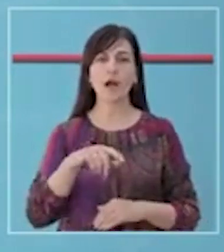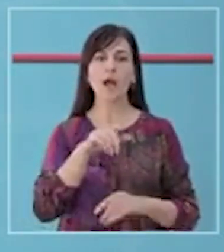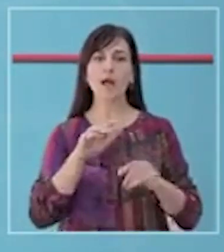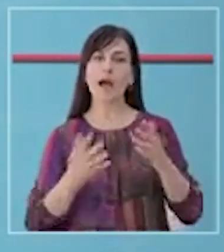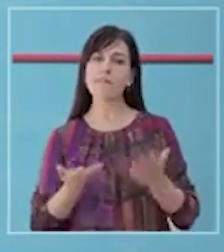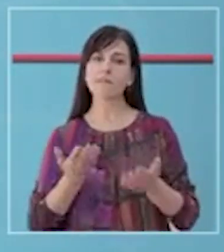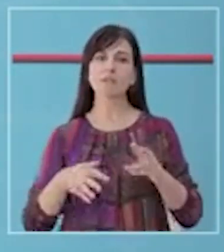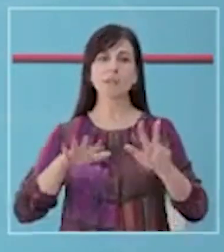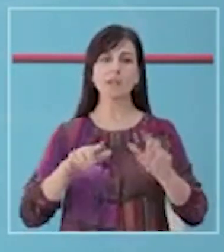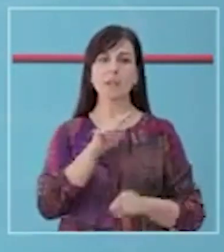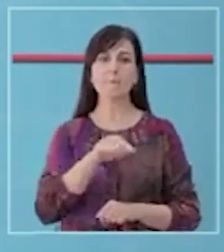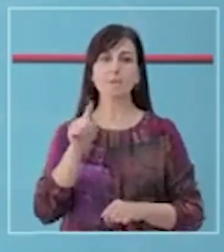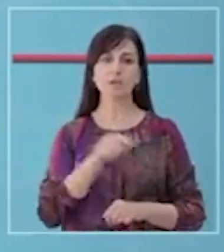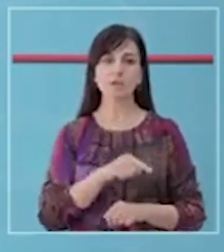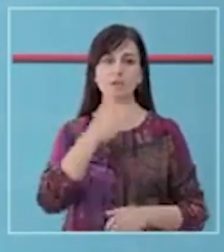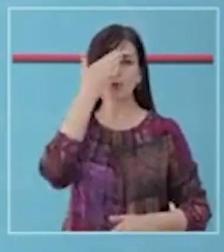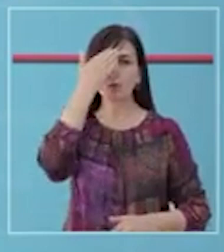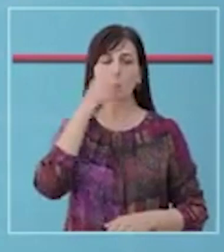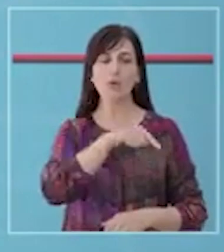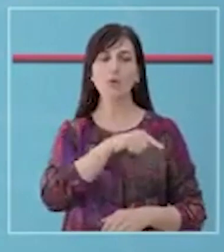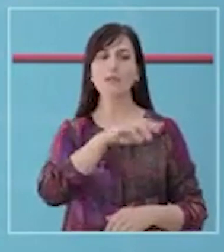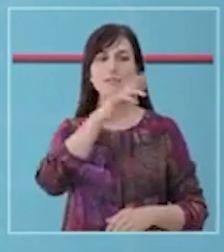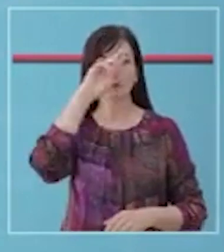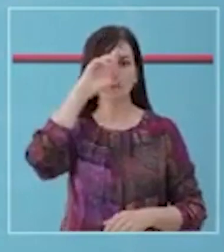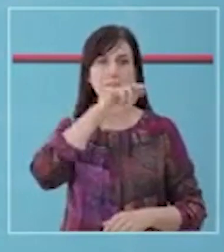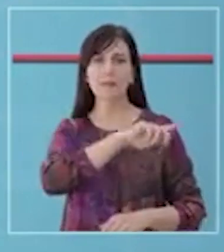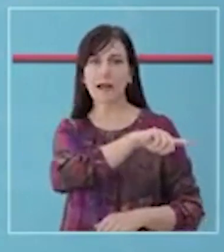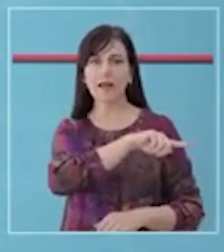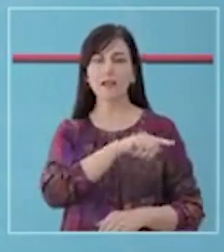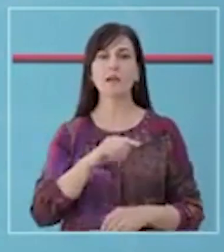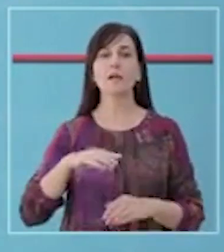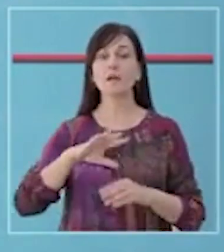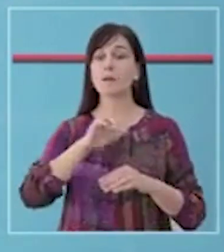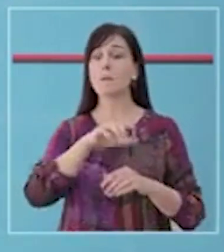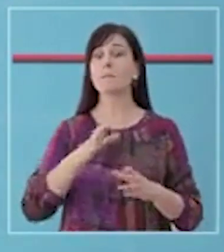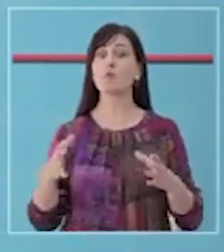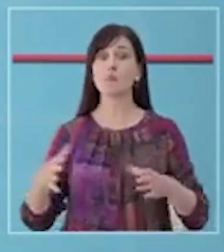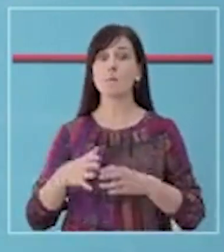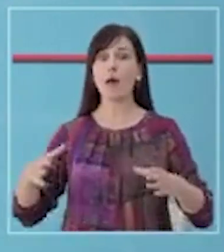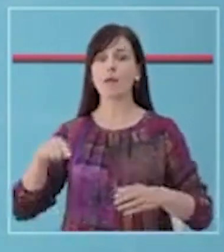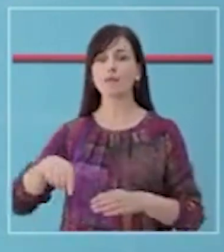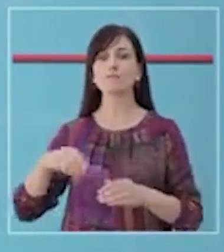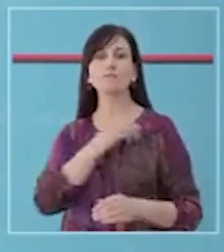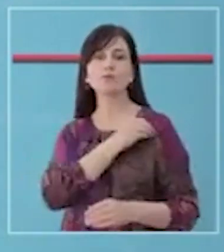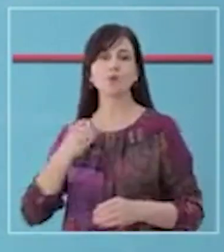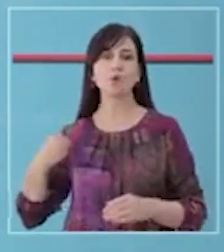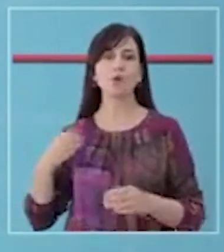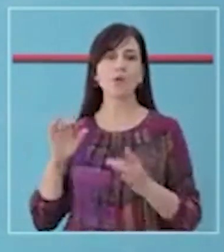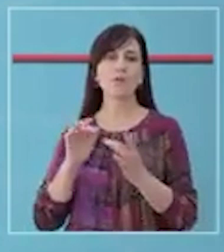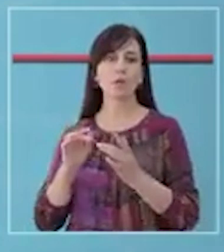të prekurve aktiv po trajtohen në spital, kurse pjesa tjetër po ndiqet nga mjeku i familjes. Në vendin ton